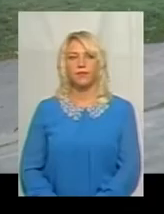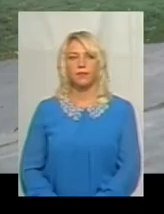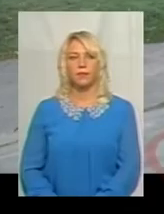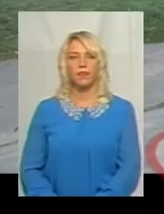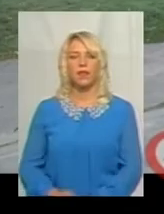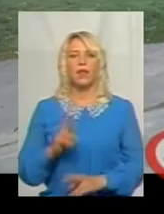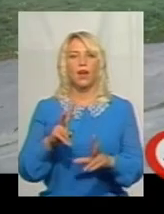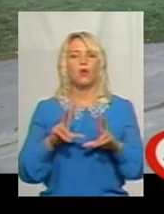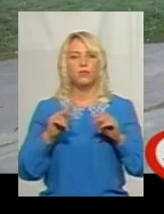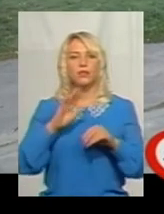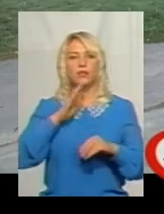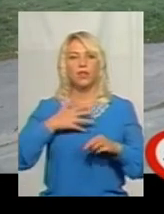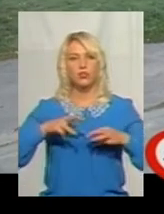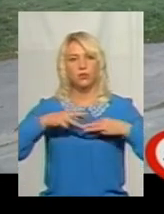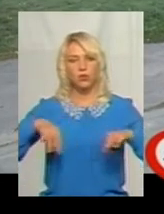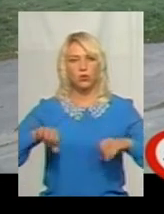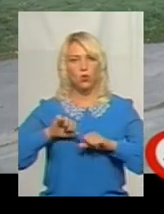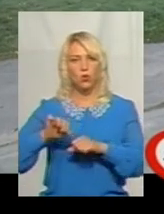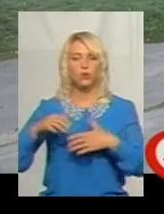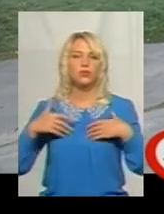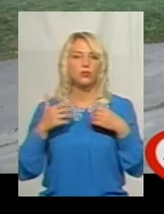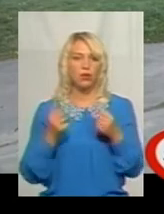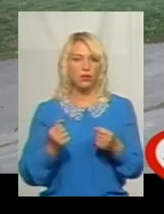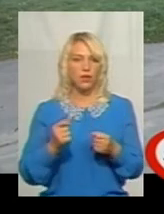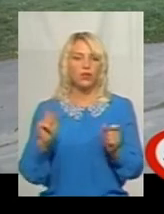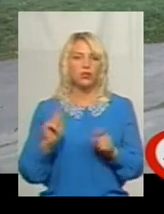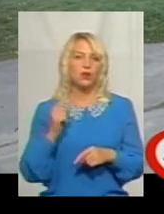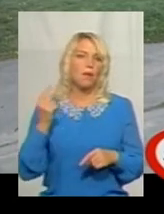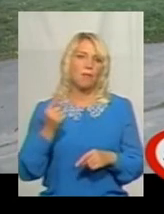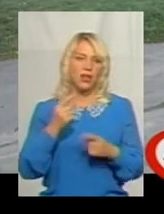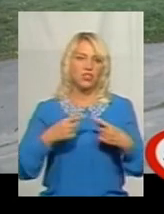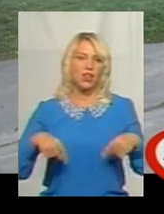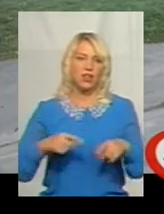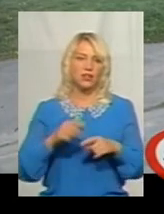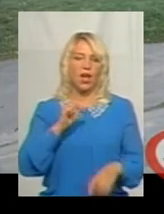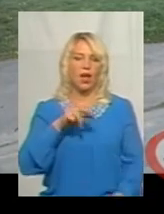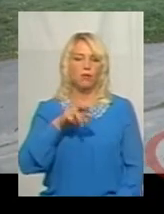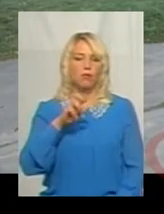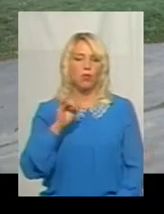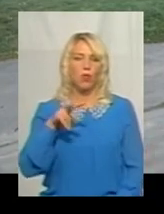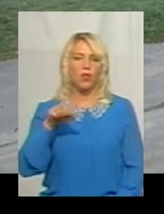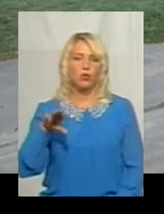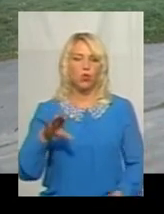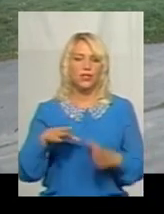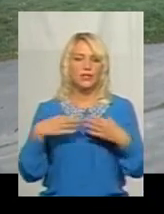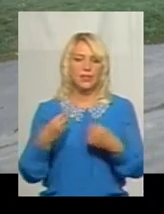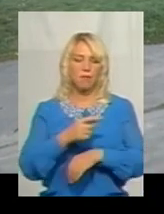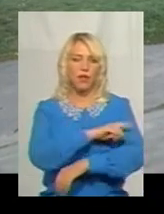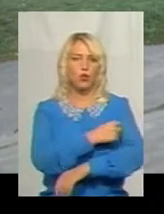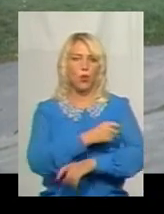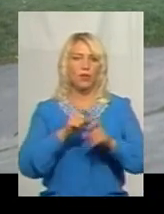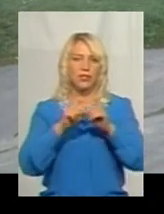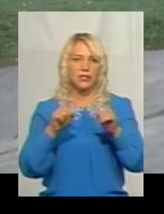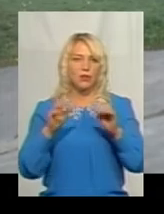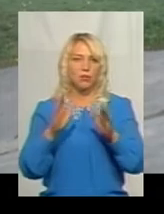Як обіцяла наш міністр охорони здоров'я, що перша ланка, тобто амбулаторії сімейної медицини, будуть